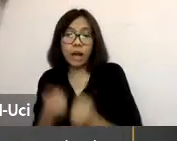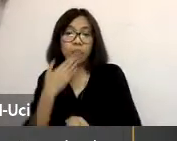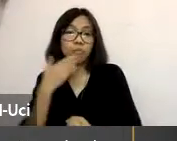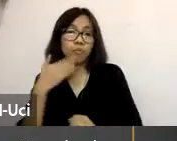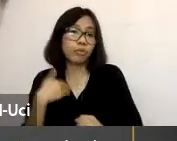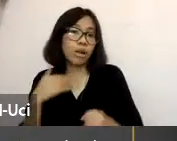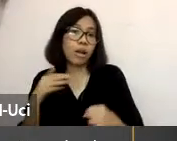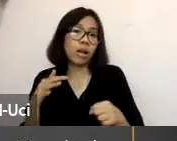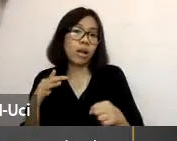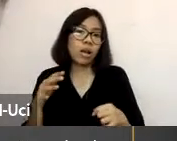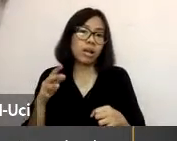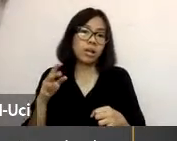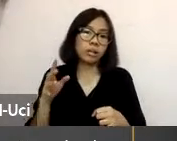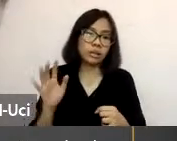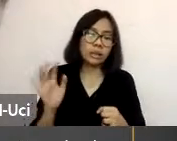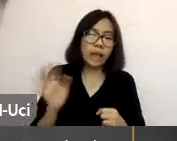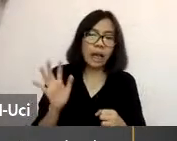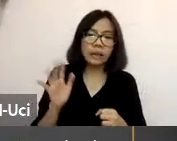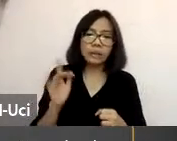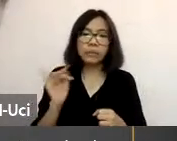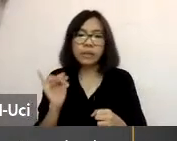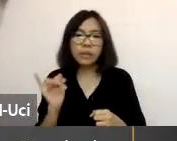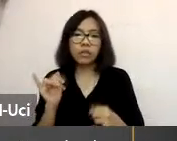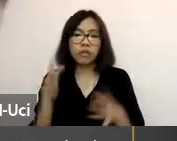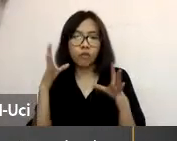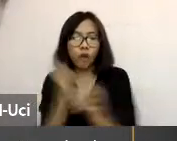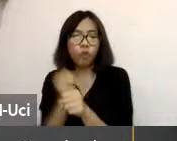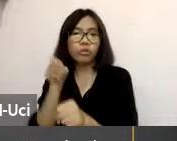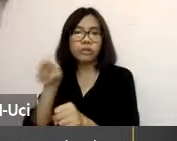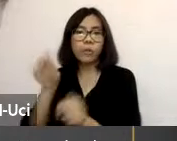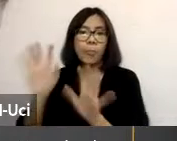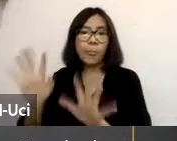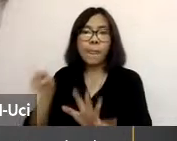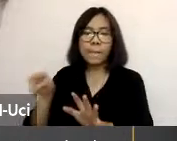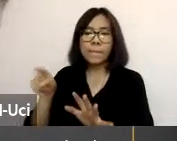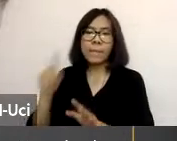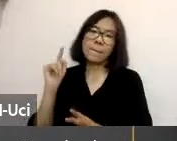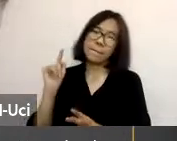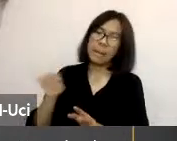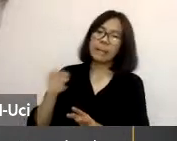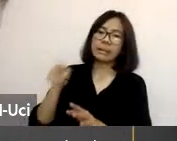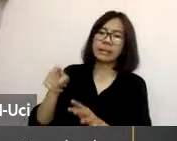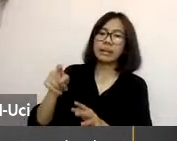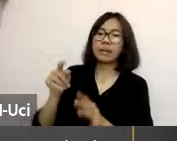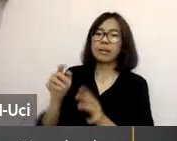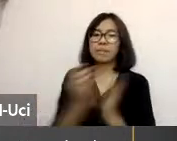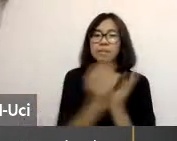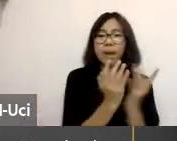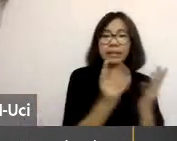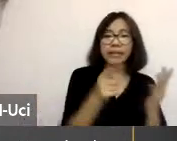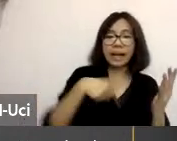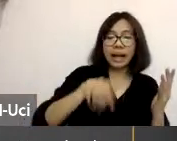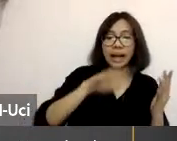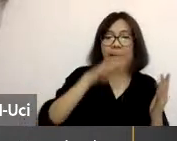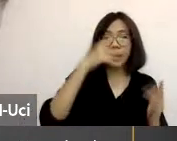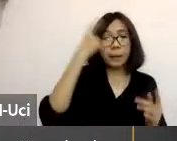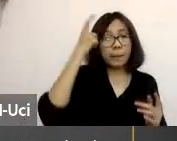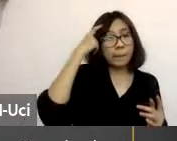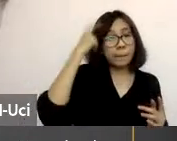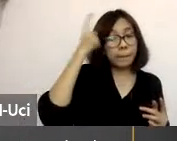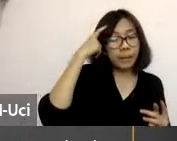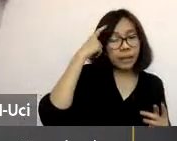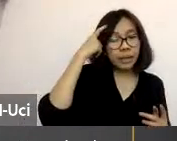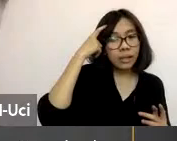dan jangan sampai akhirnya pemaham mengarah kesana karena udah pasti ke persepsi Konsumen juga akan mengatakan Akan Kemudian